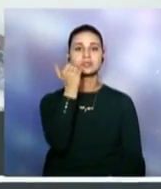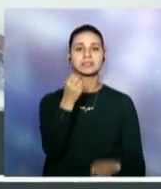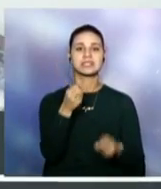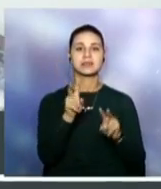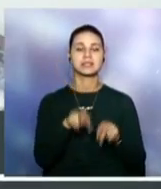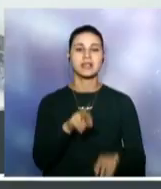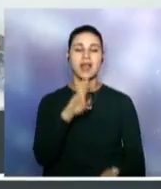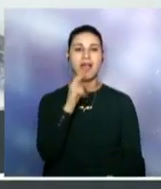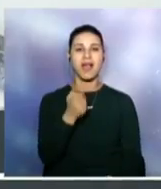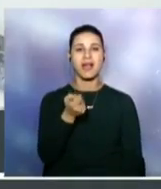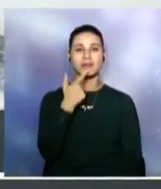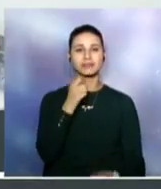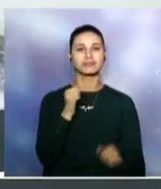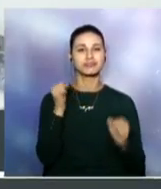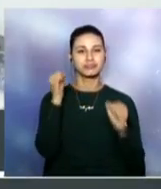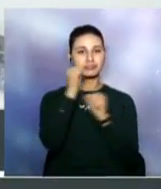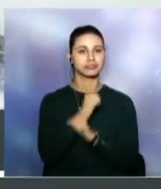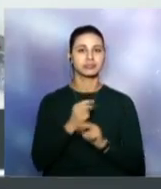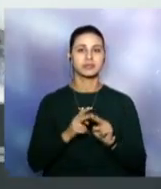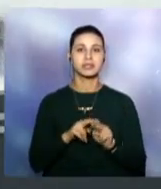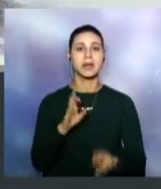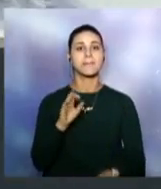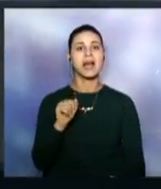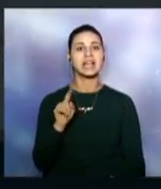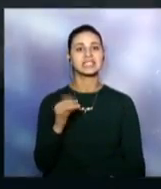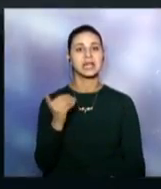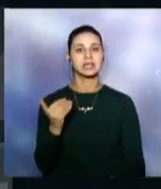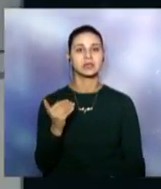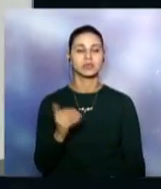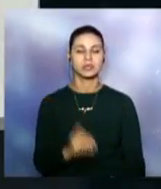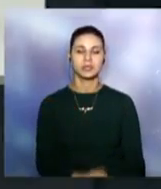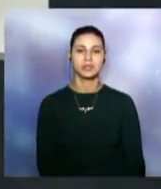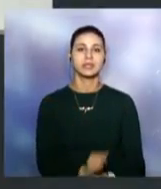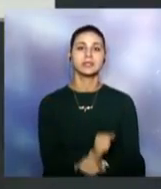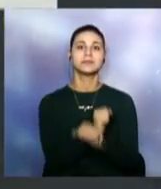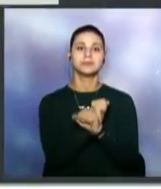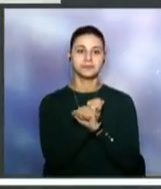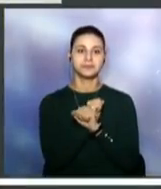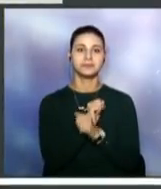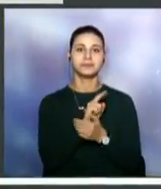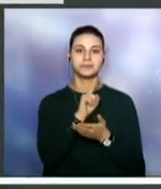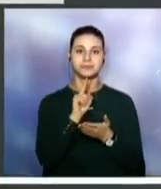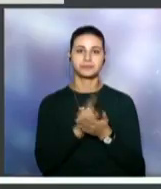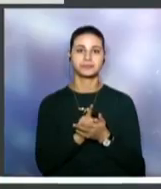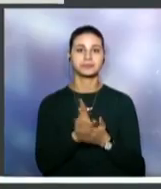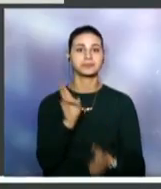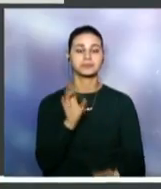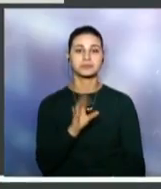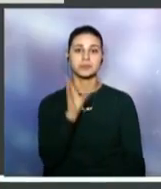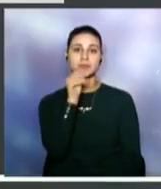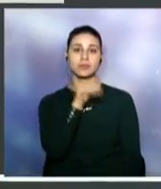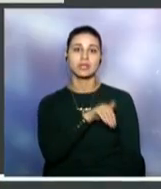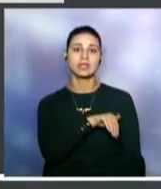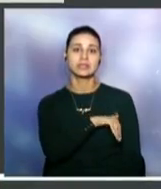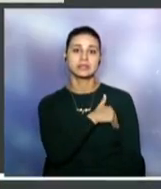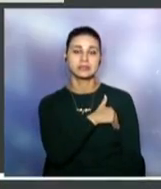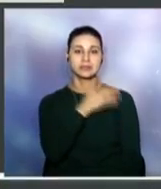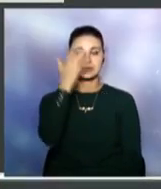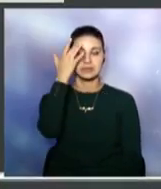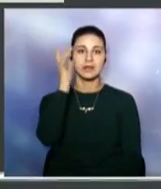მედიკამენტები, ანტიბიოტიკები კი ბაქტერიულ ინფექციას. დასვენება აუცილებელია, მაგრამ მაღალი სიცხის